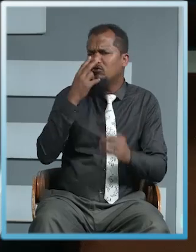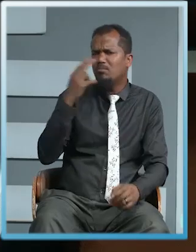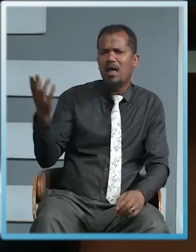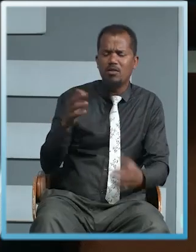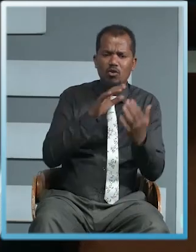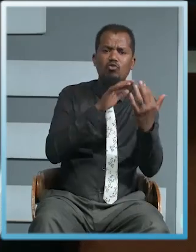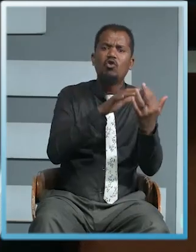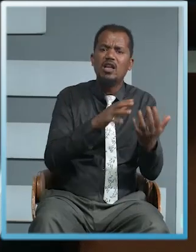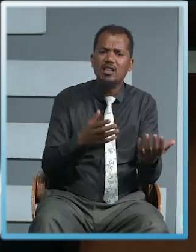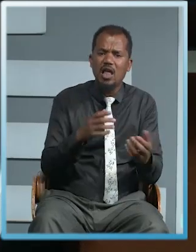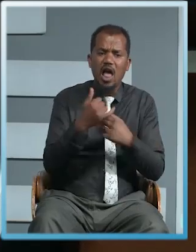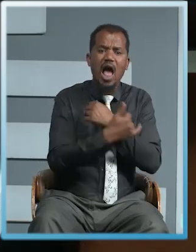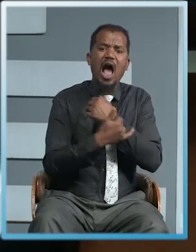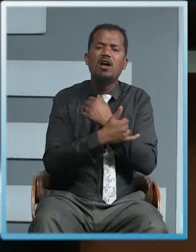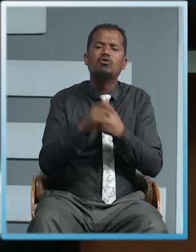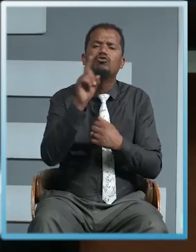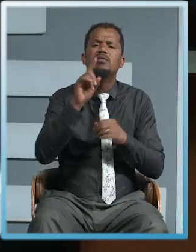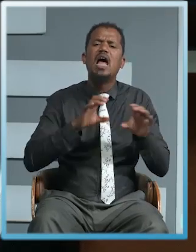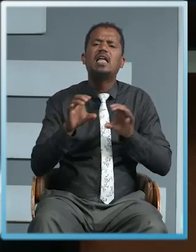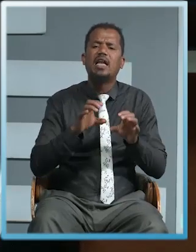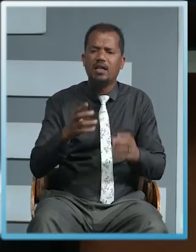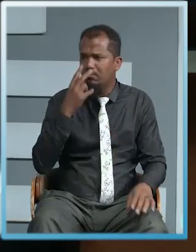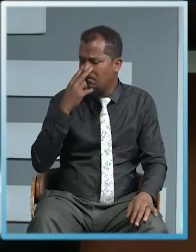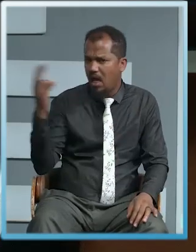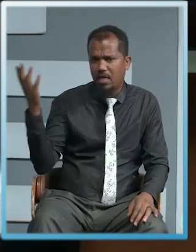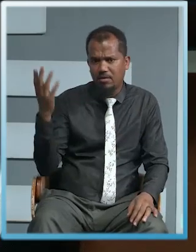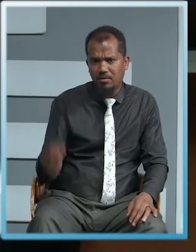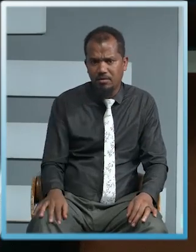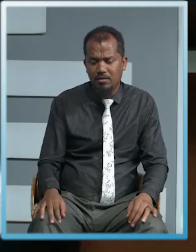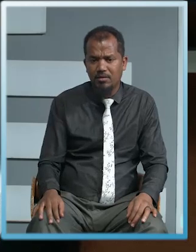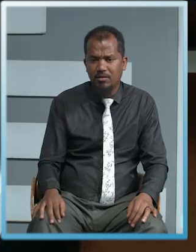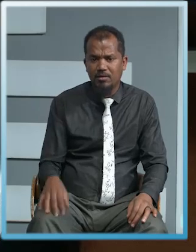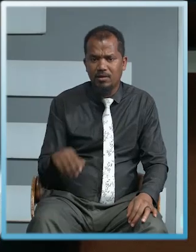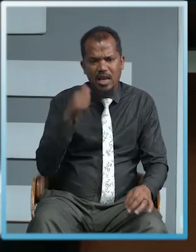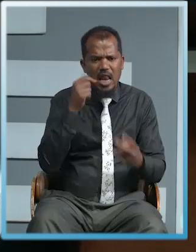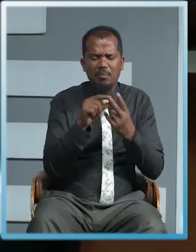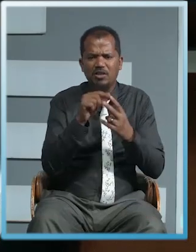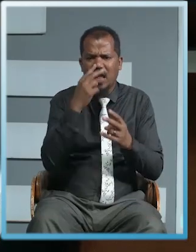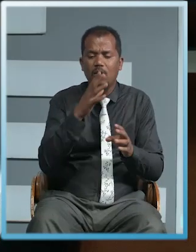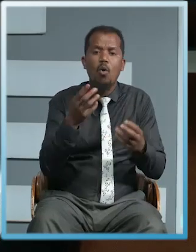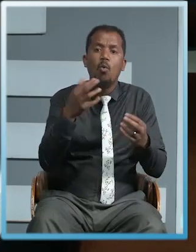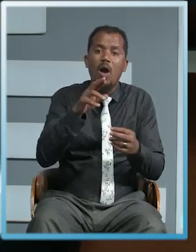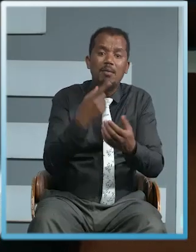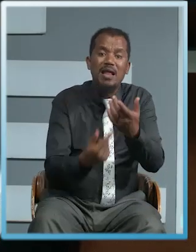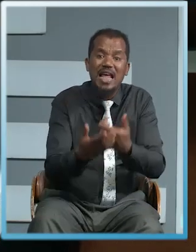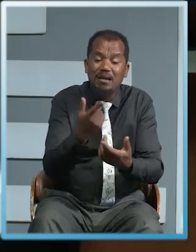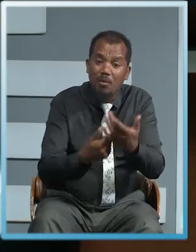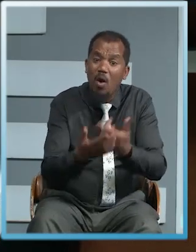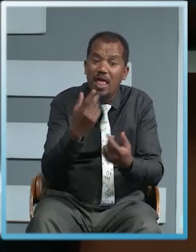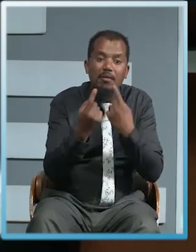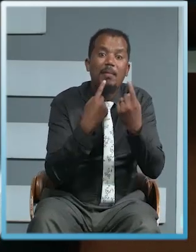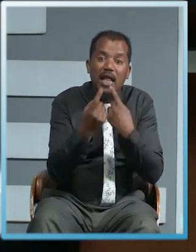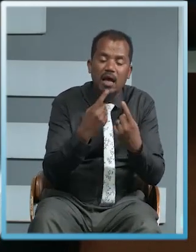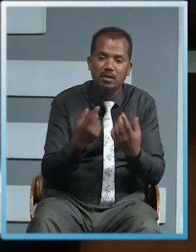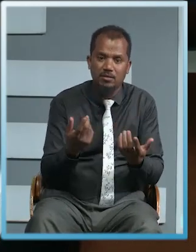مايتنا تورنت أجروتشين من الدار ليلا مرجاني أتاين، وين من نجاعر نو، وين يعيون أمي أنا،